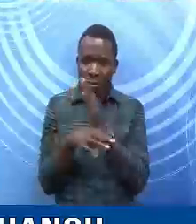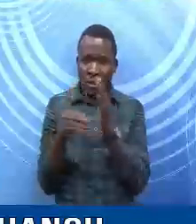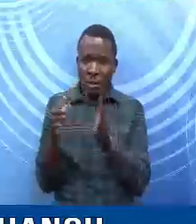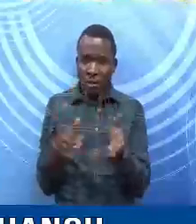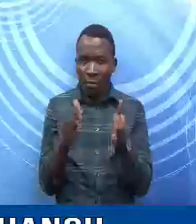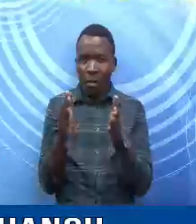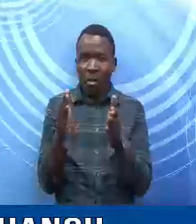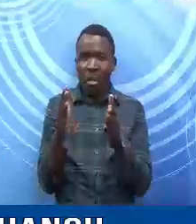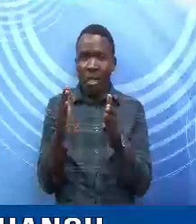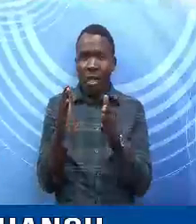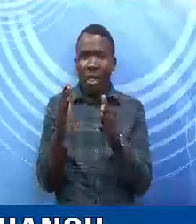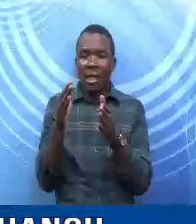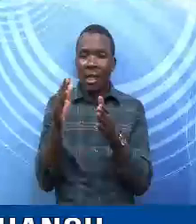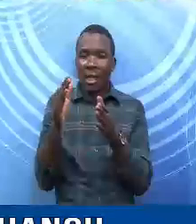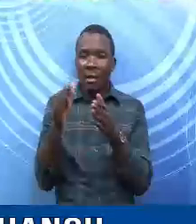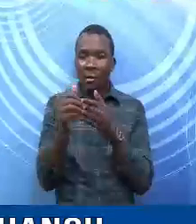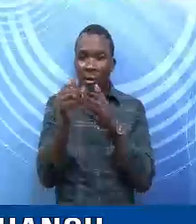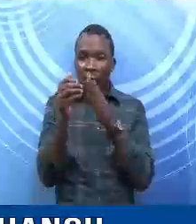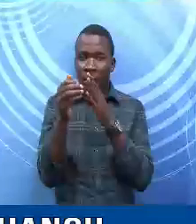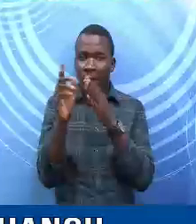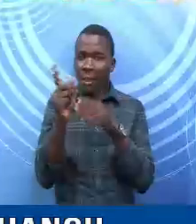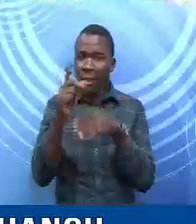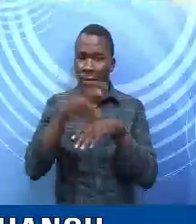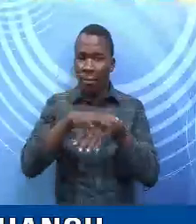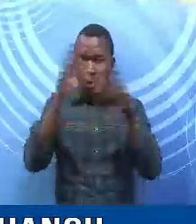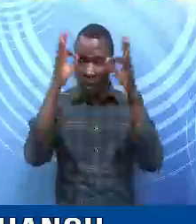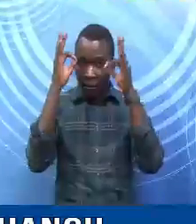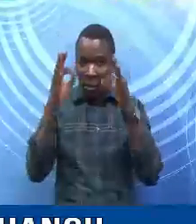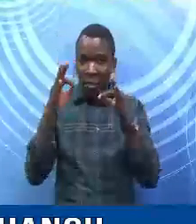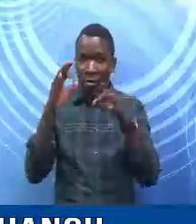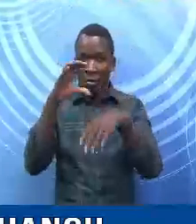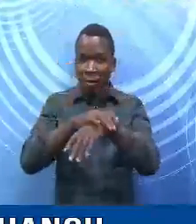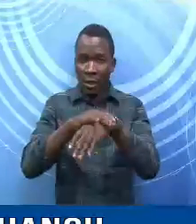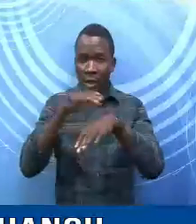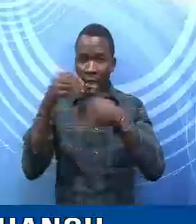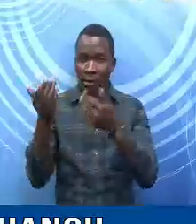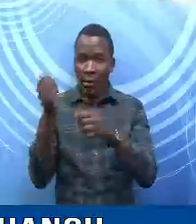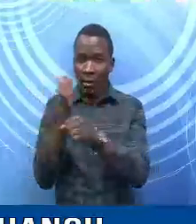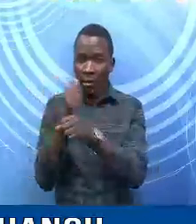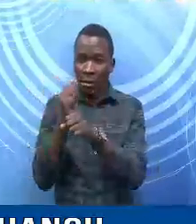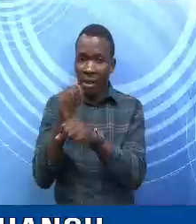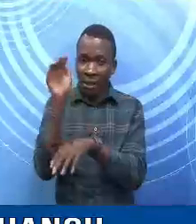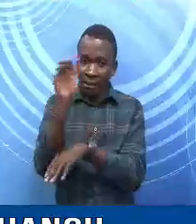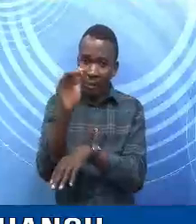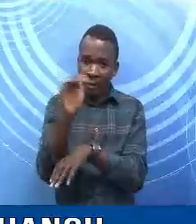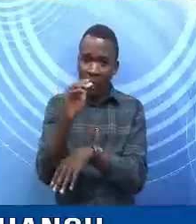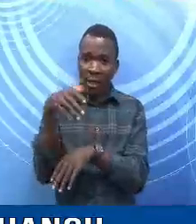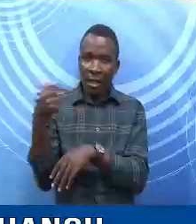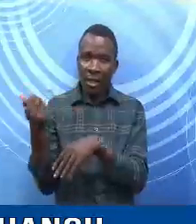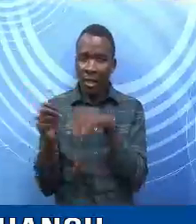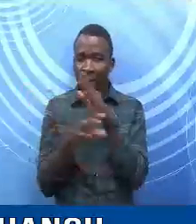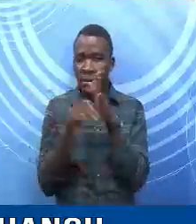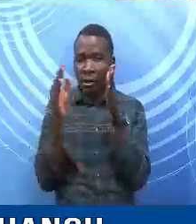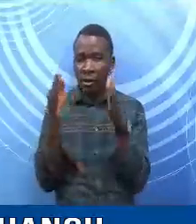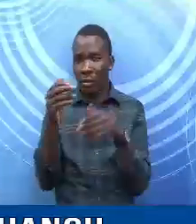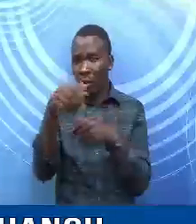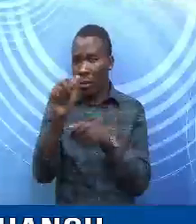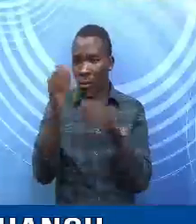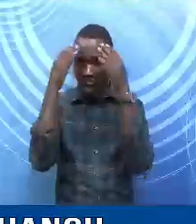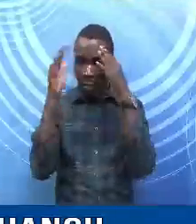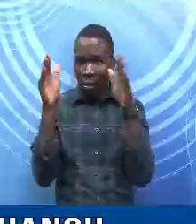ntibafate umwanzuro ngo bafatwe cyangwa bakorerwe iperereza n'abo bajura bavuga bene wabo sinzi impamvu baba bihishiye